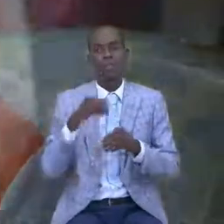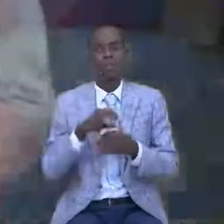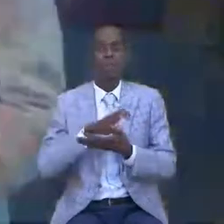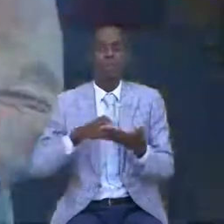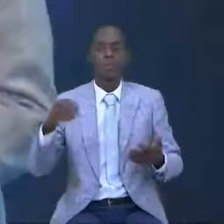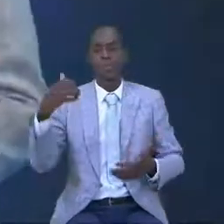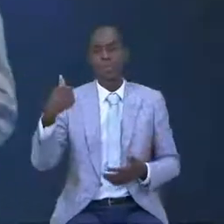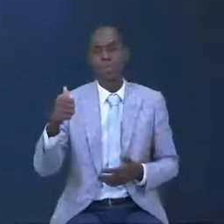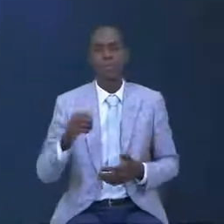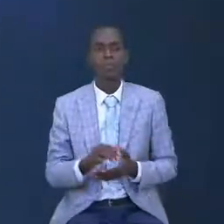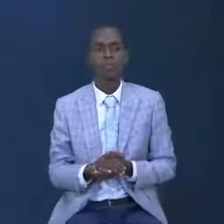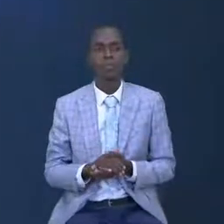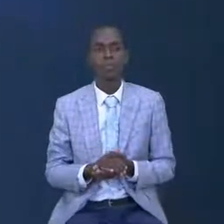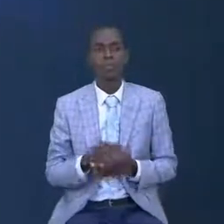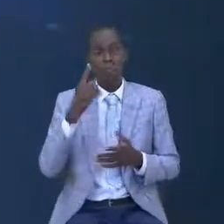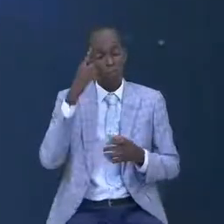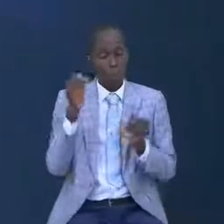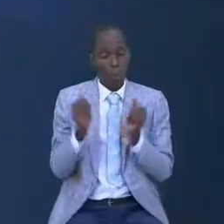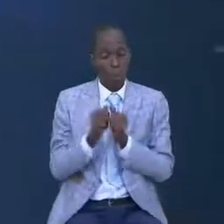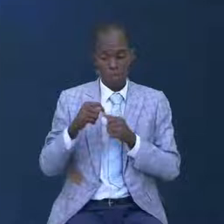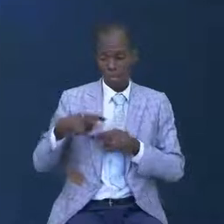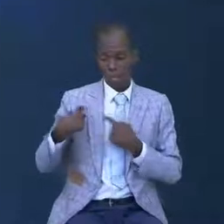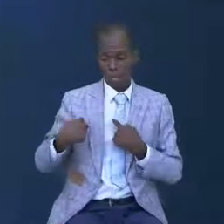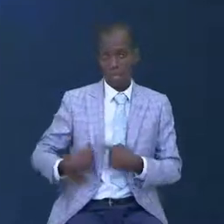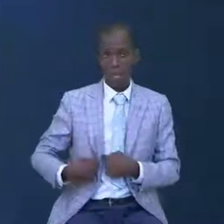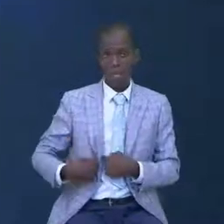sauvé. Vois le verset